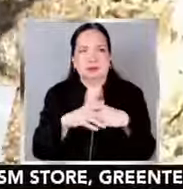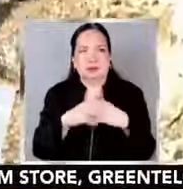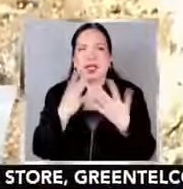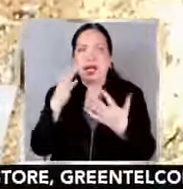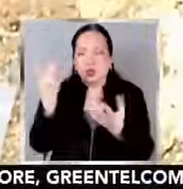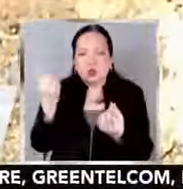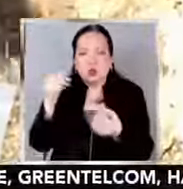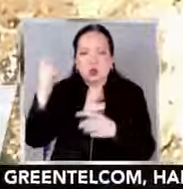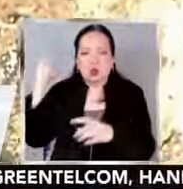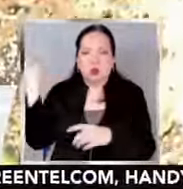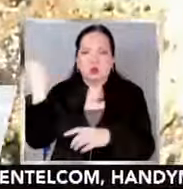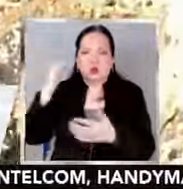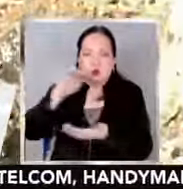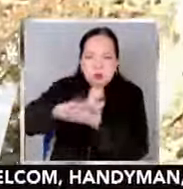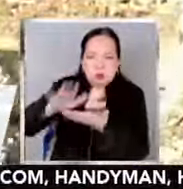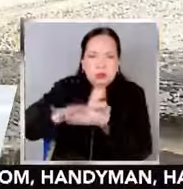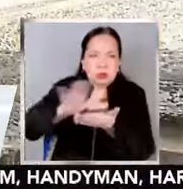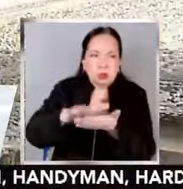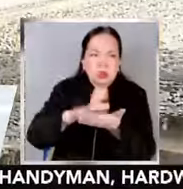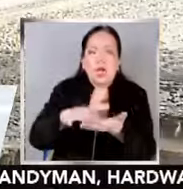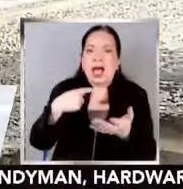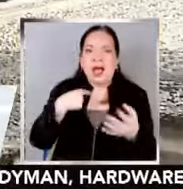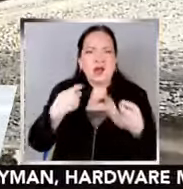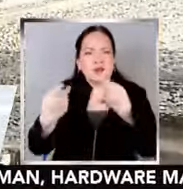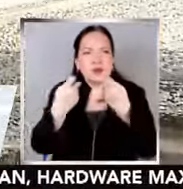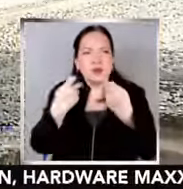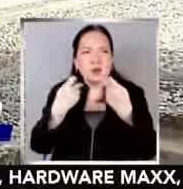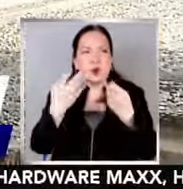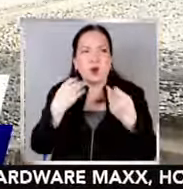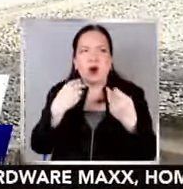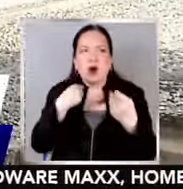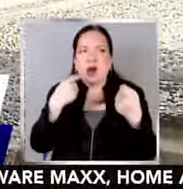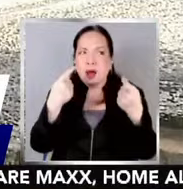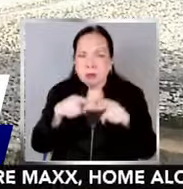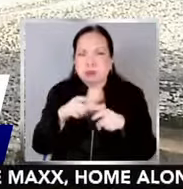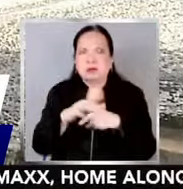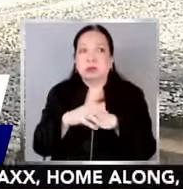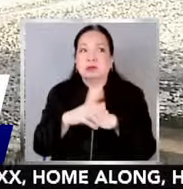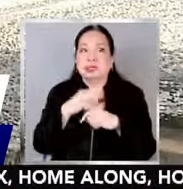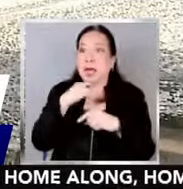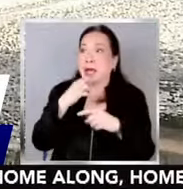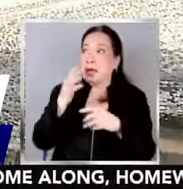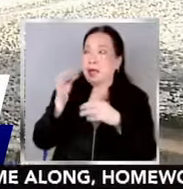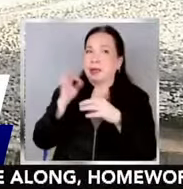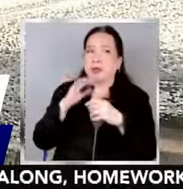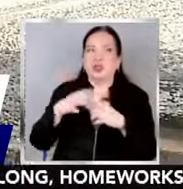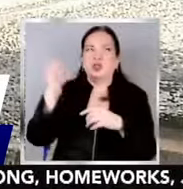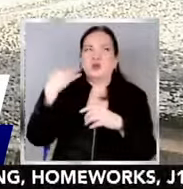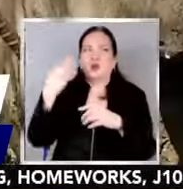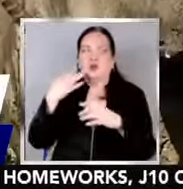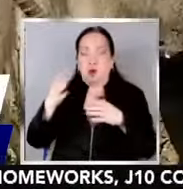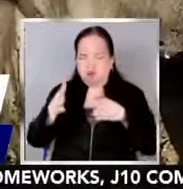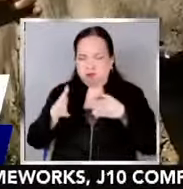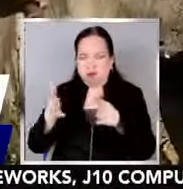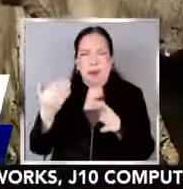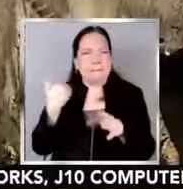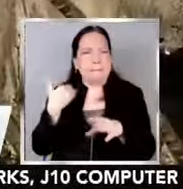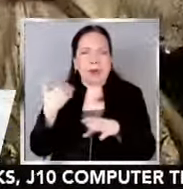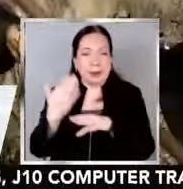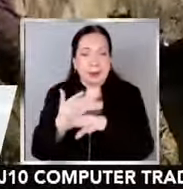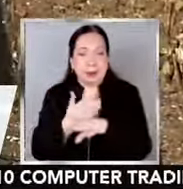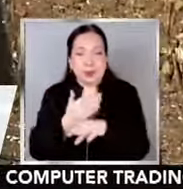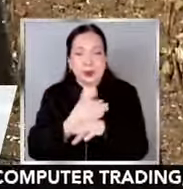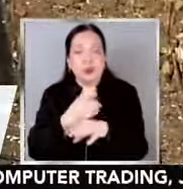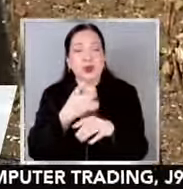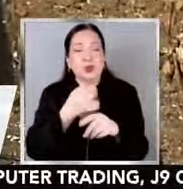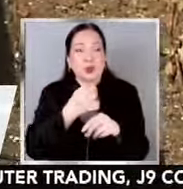sa baradong kanal sa lugar. Nung panahon kasing yun, yung kalsada na to hindi pa masyadong developed. Kaya yung ginawa lang namin proyekto ng Quezon